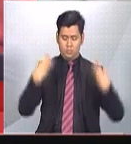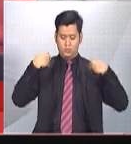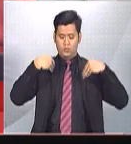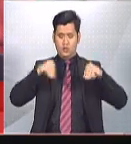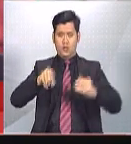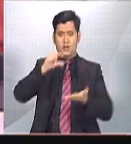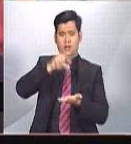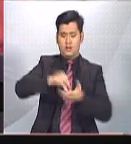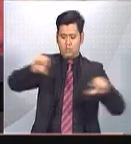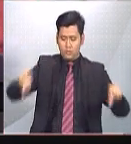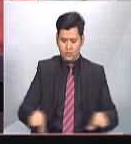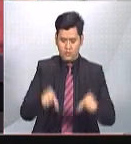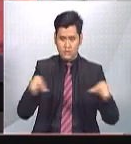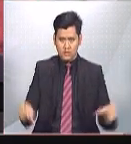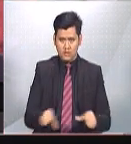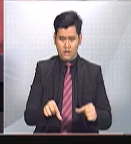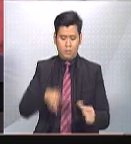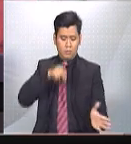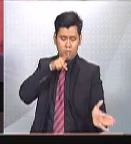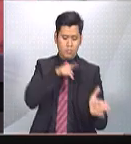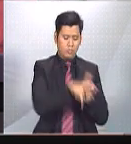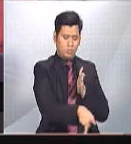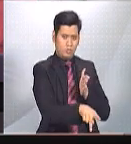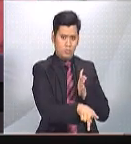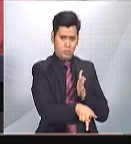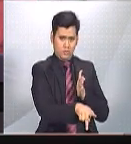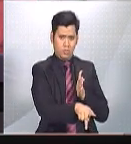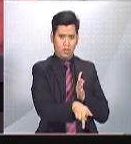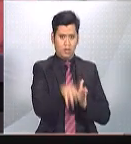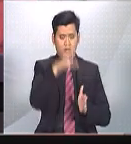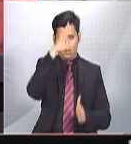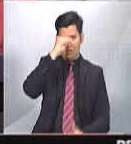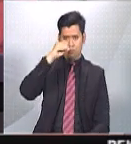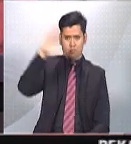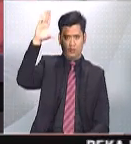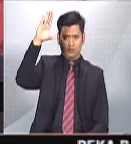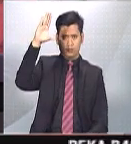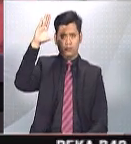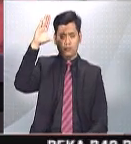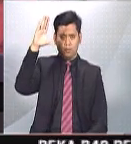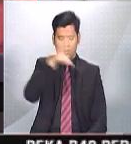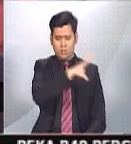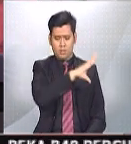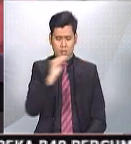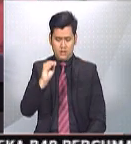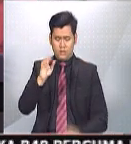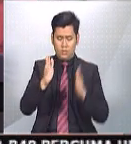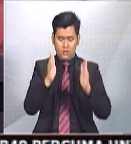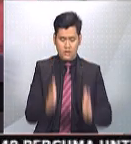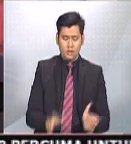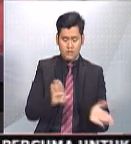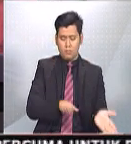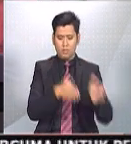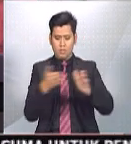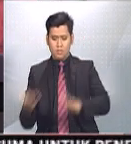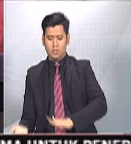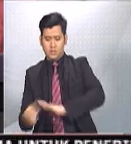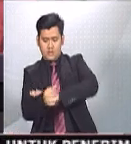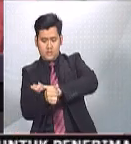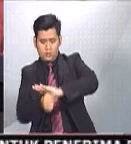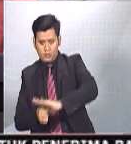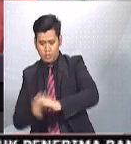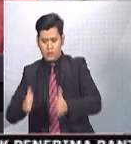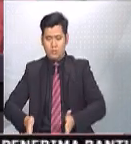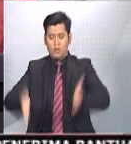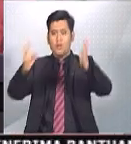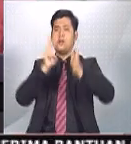kejam membunuh saudara kandung yaitu mayat mangsa disemen di dalam tong air dan disuruh ditepi rumah di kampung Padang